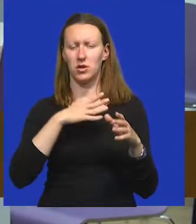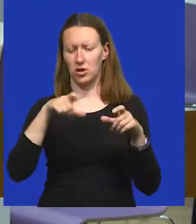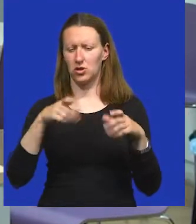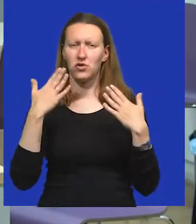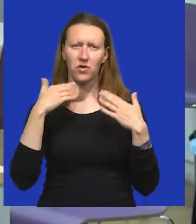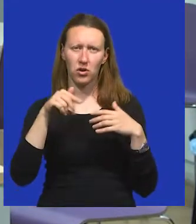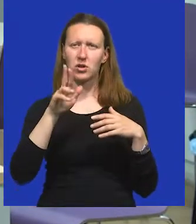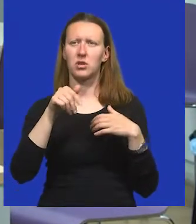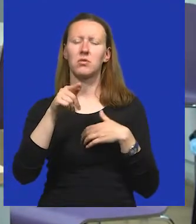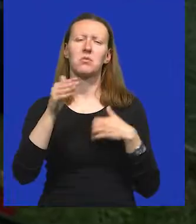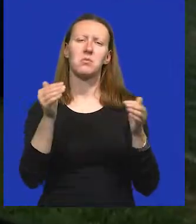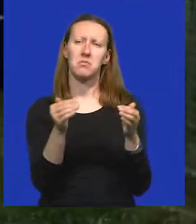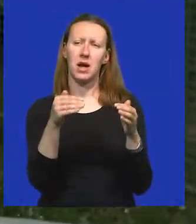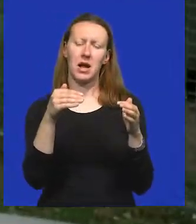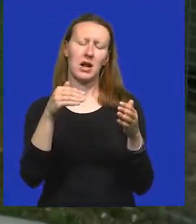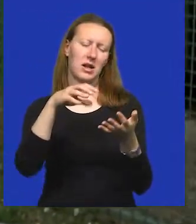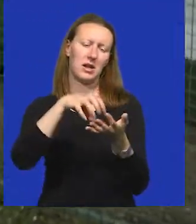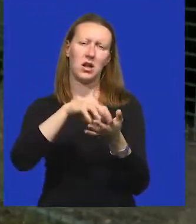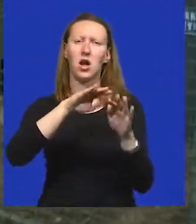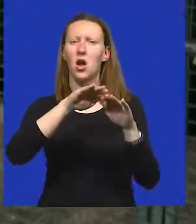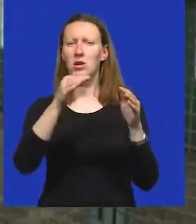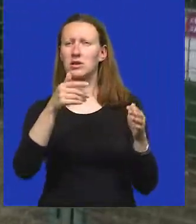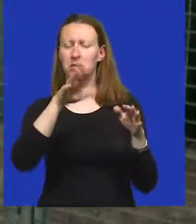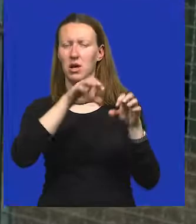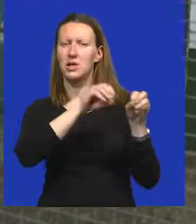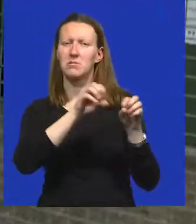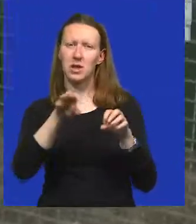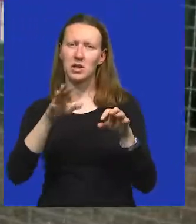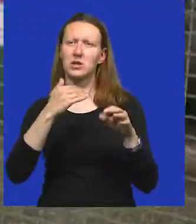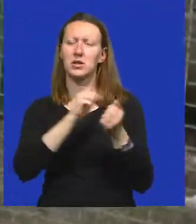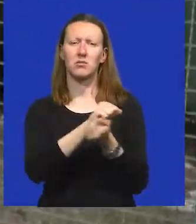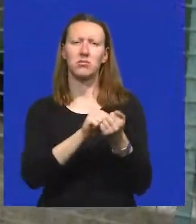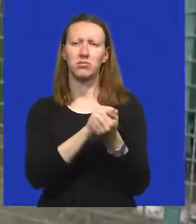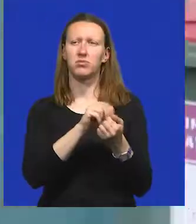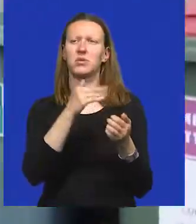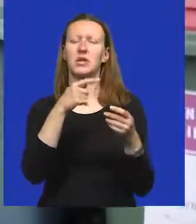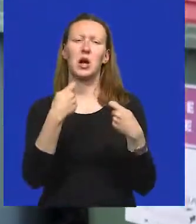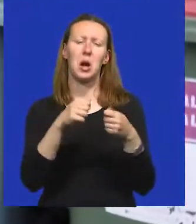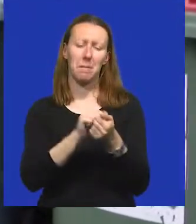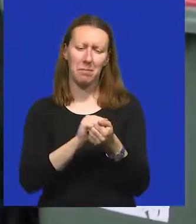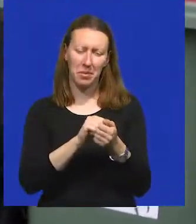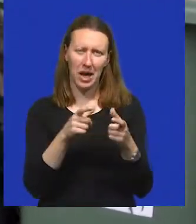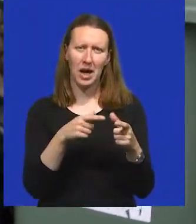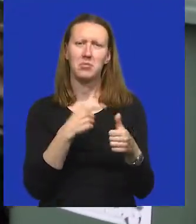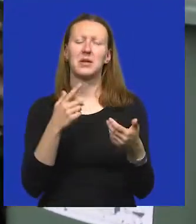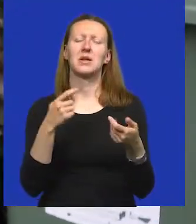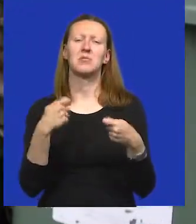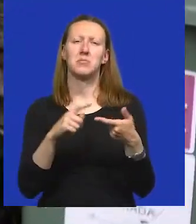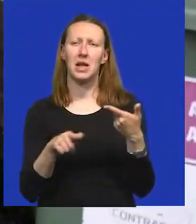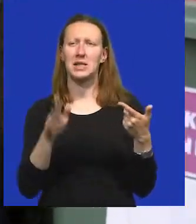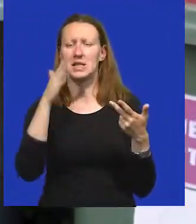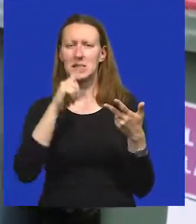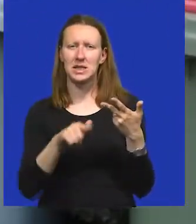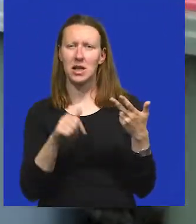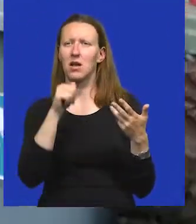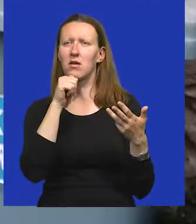nostro cortile, abbiamo la piccola isola ecologica, dove ci sono i container per il riciclo, quindi per la carta, per la plastica,